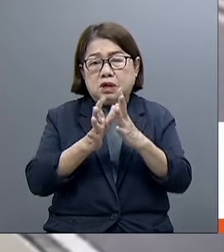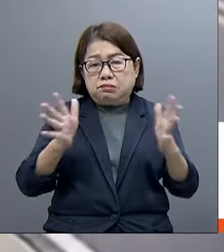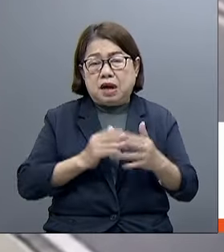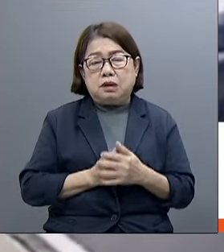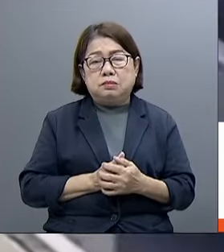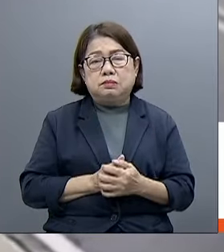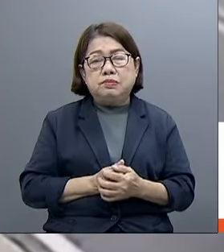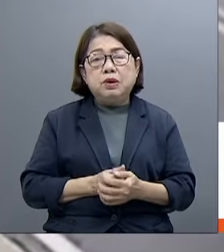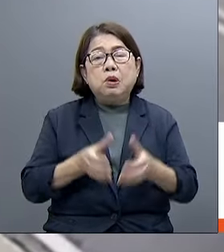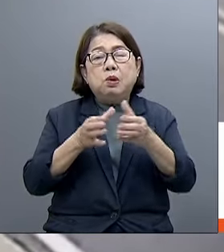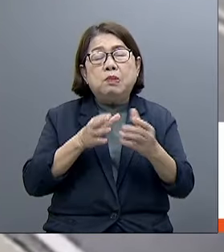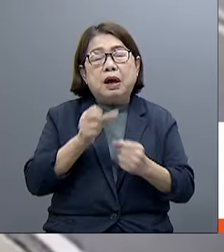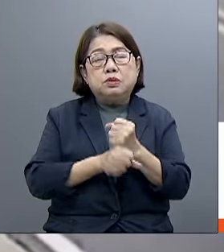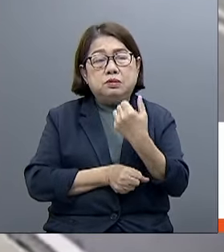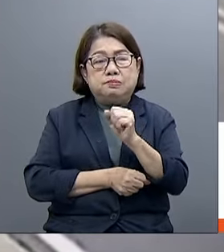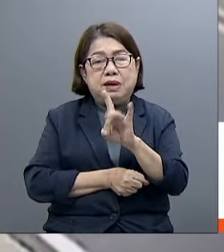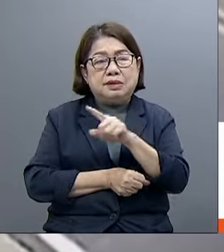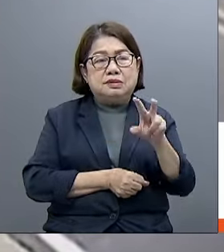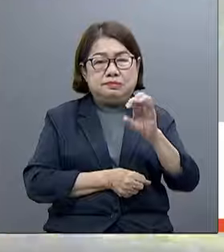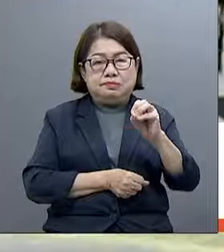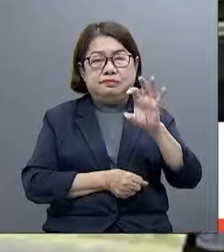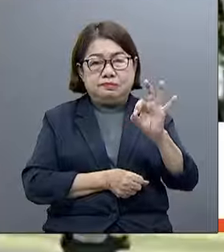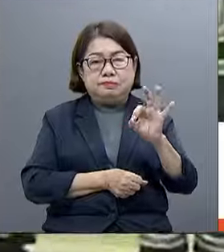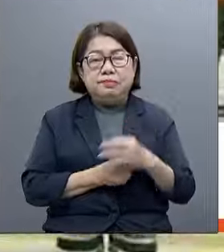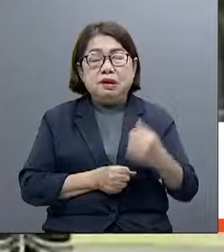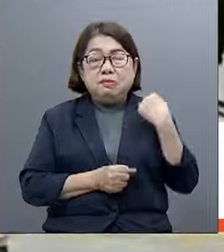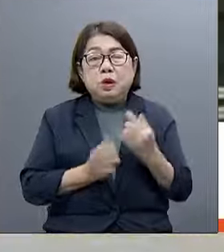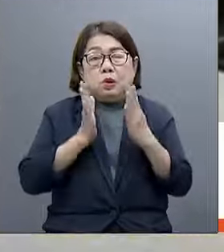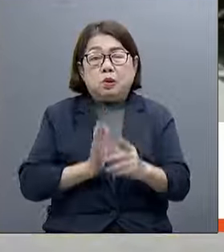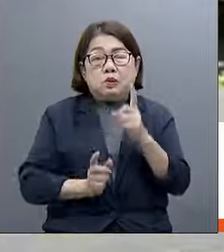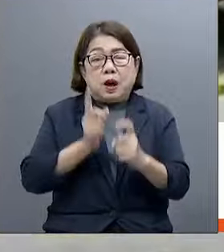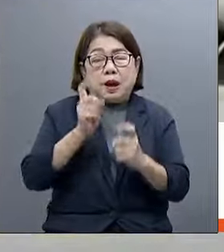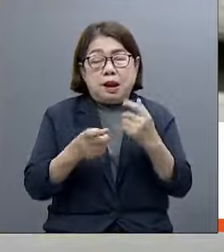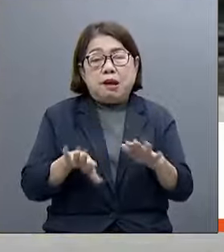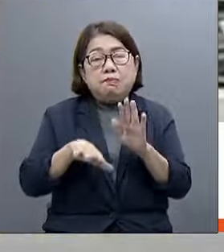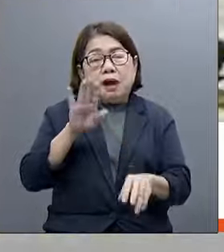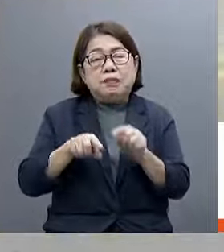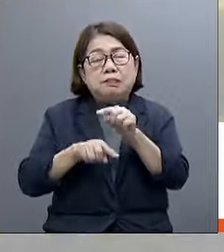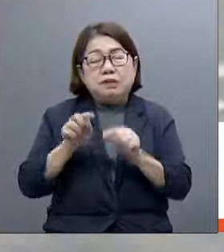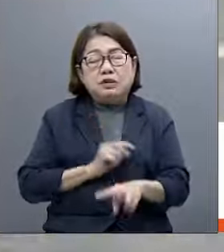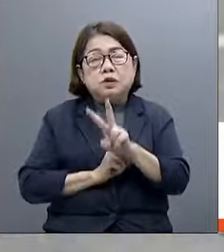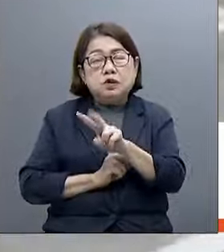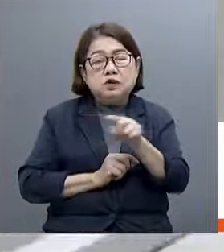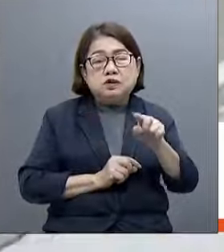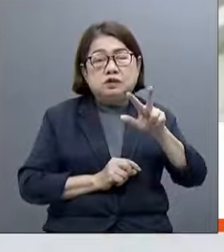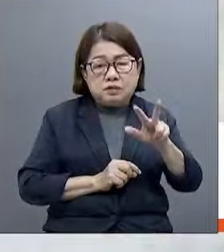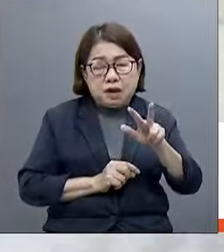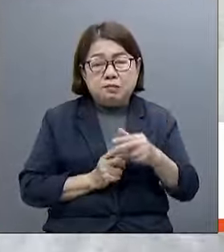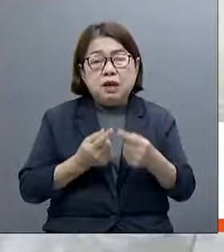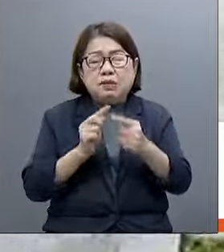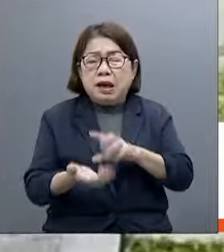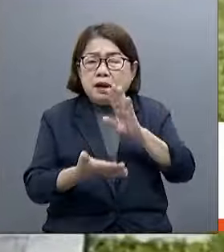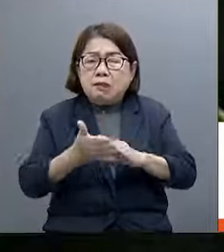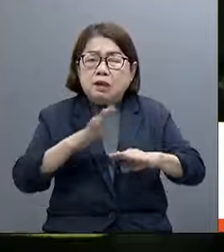พาะในกลุ่มอายุ 18-59 ปีซึ่งมีจำนวนผู้เสียชีวิตคิดเป็น2ใน3ของทั้งหมดขณะที่ข้อมูลจาก